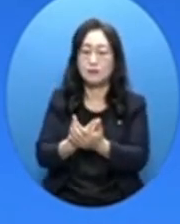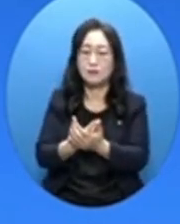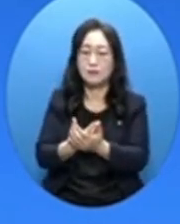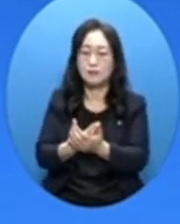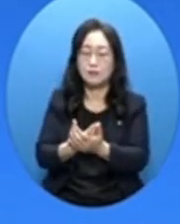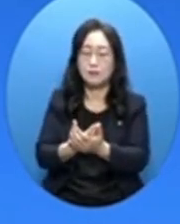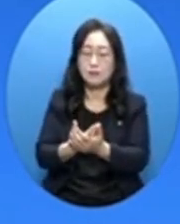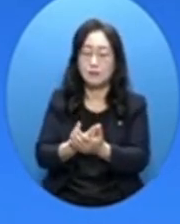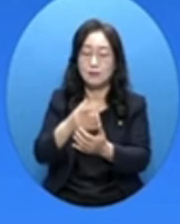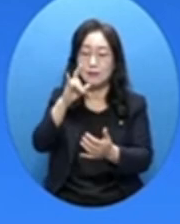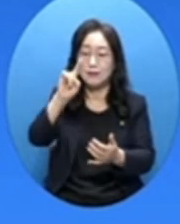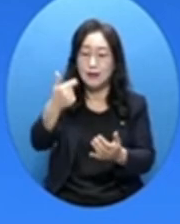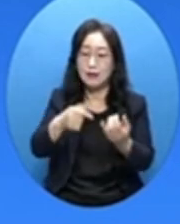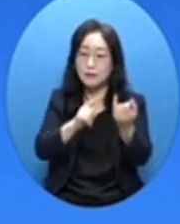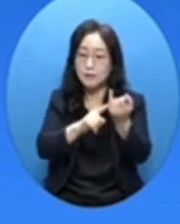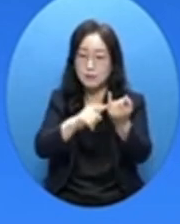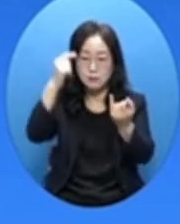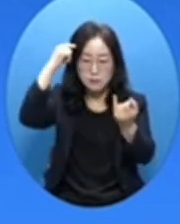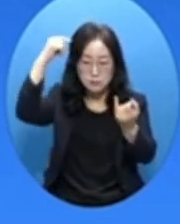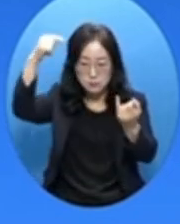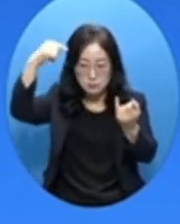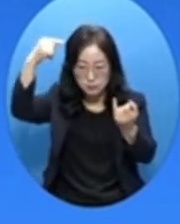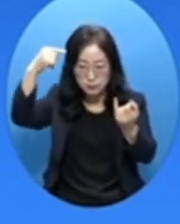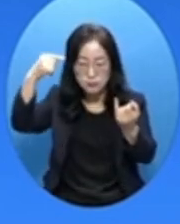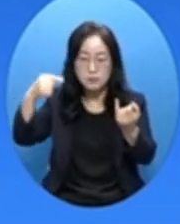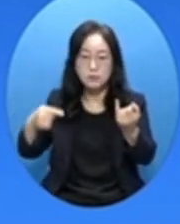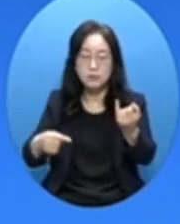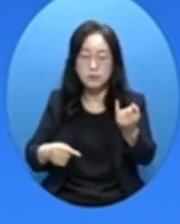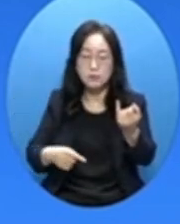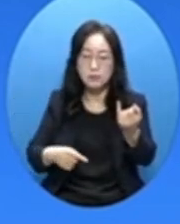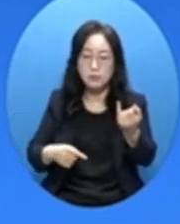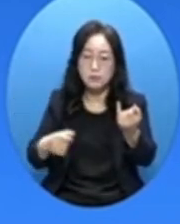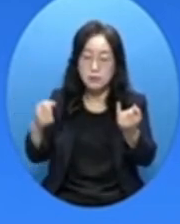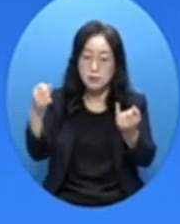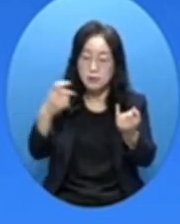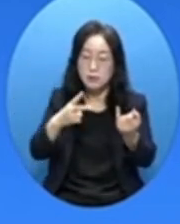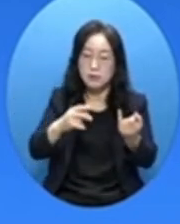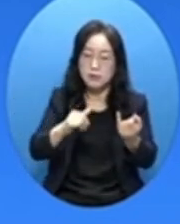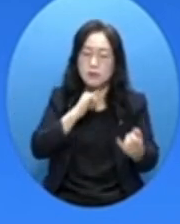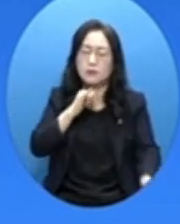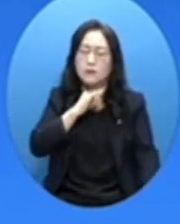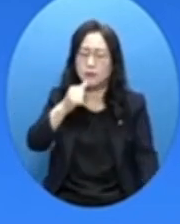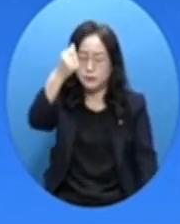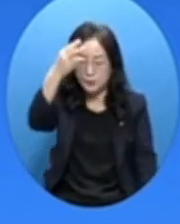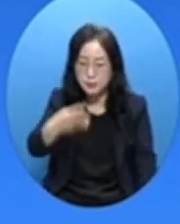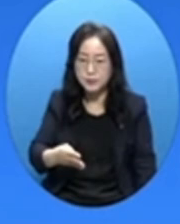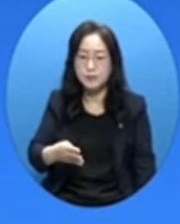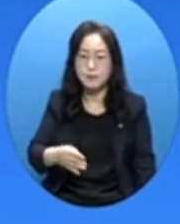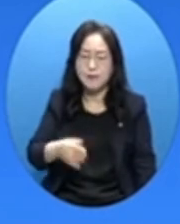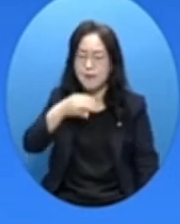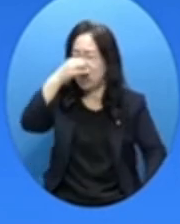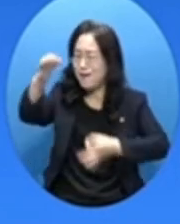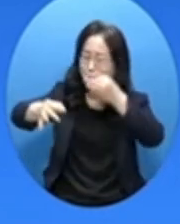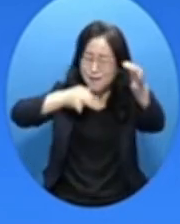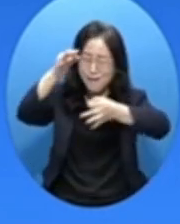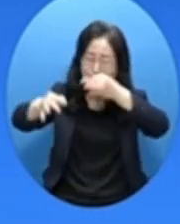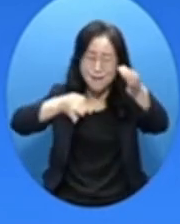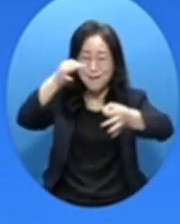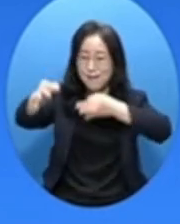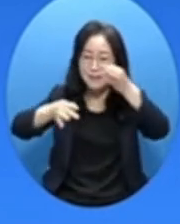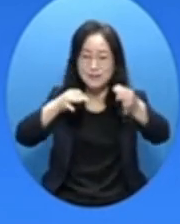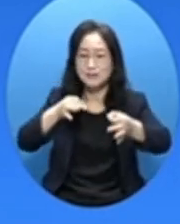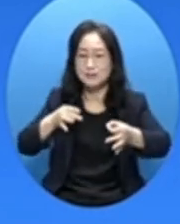애니 미쳤습니다. 수시로 자살을 시도하고 괴성을 지릅니다. 소리를